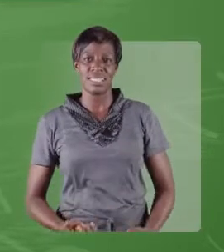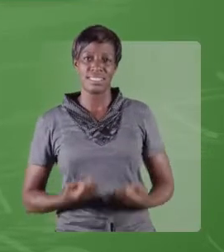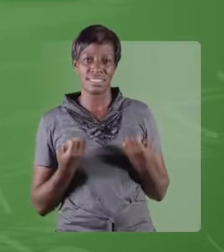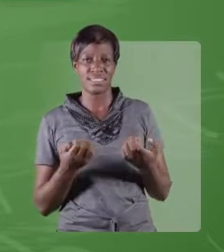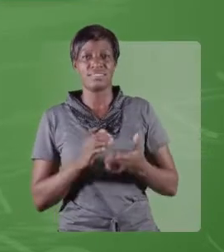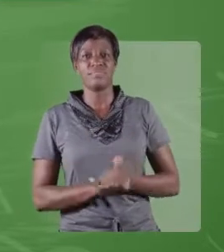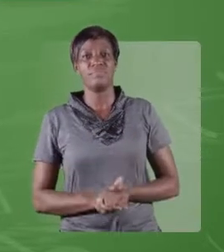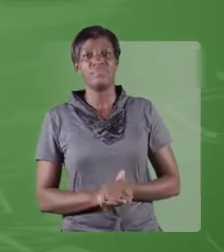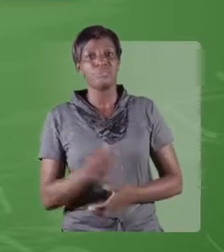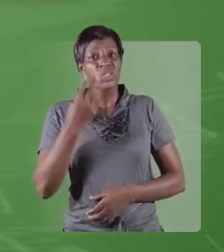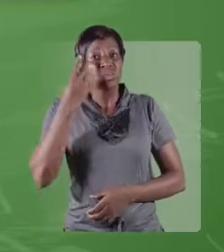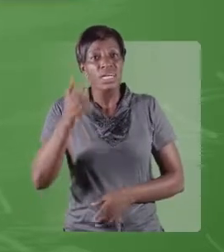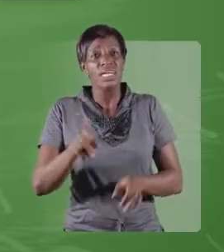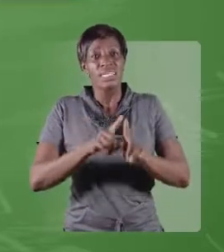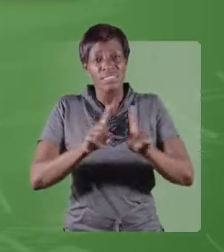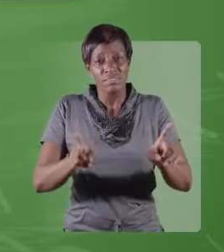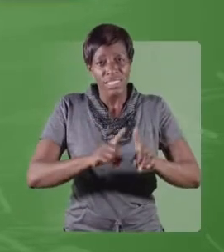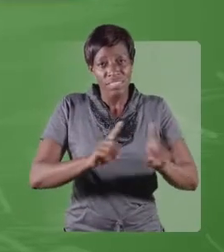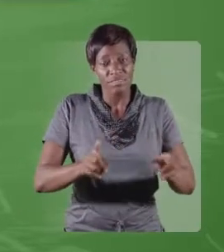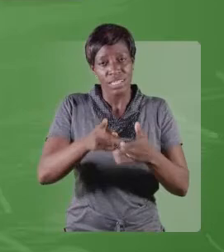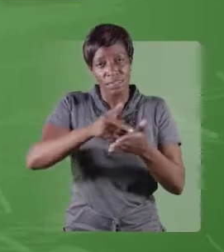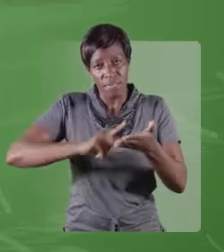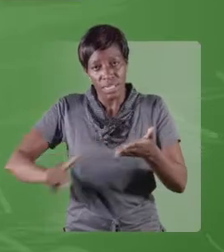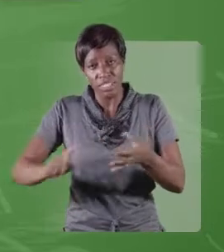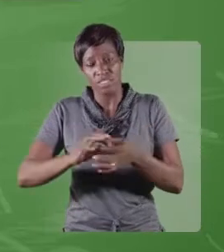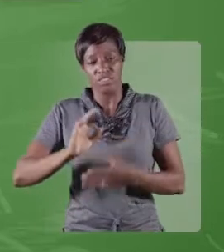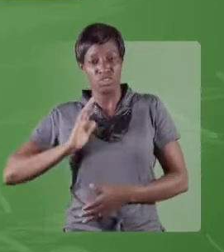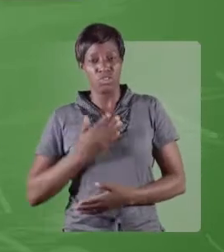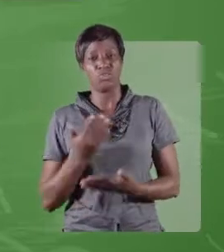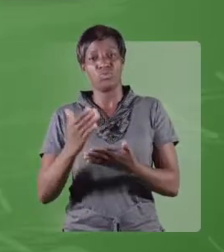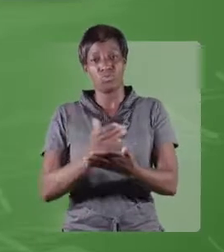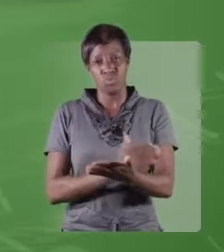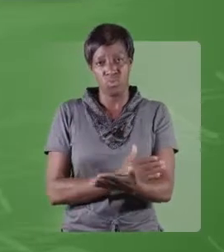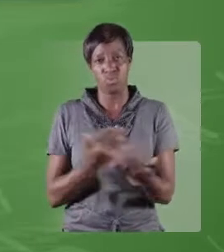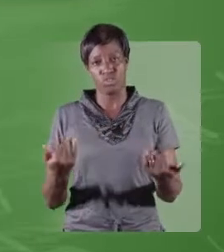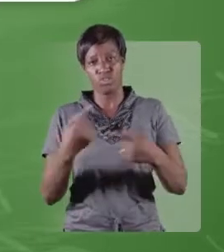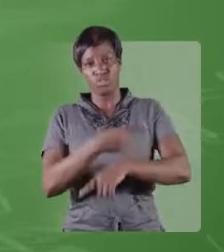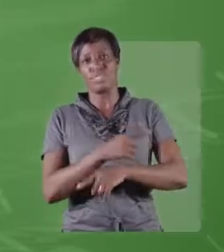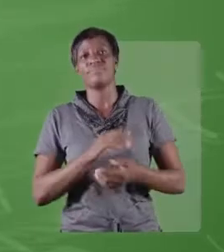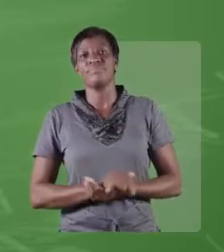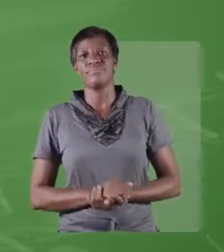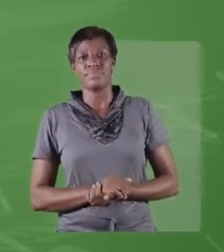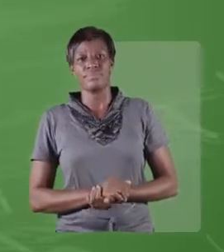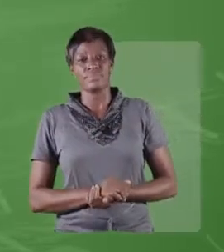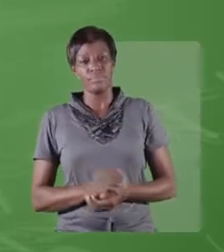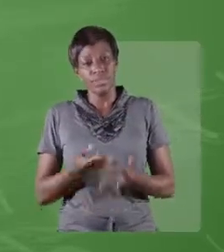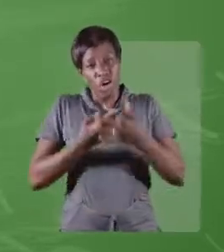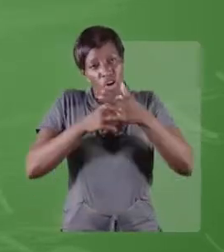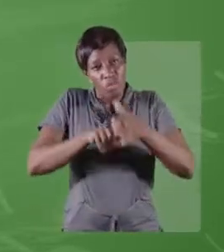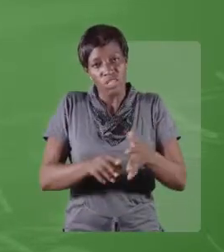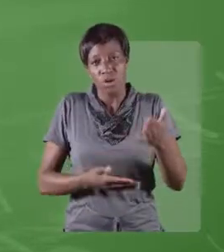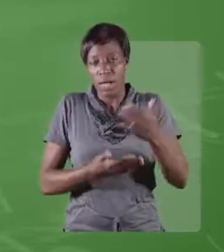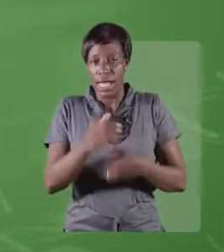Voici les différentes articulations de notre leçon. Commençons par la première